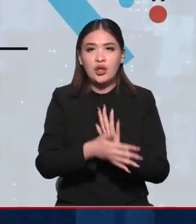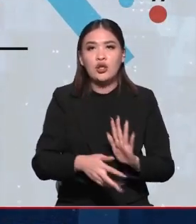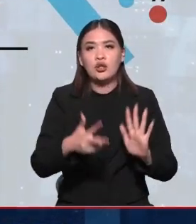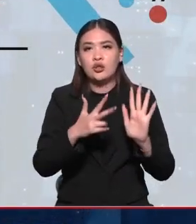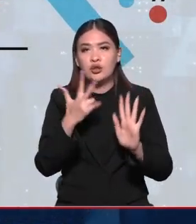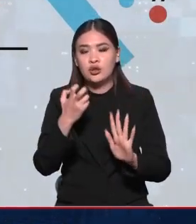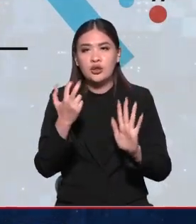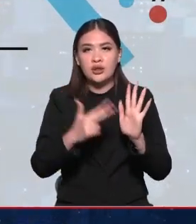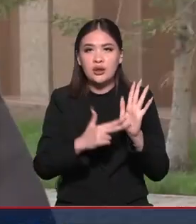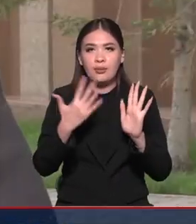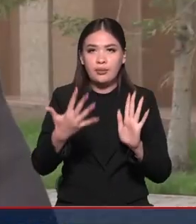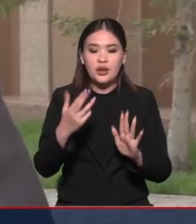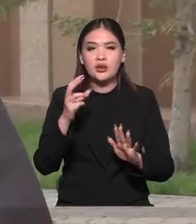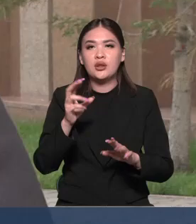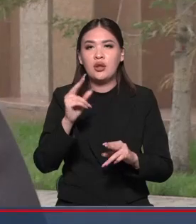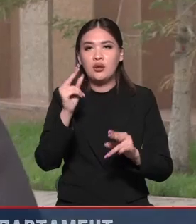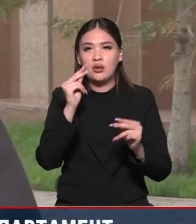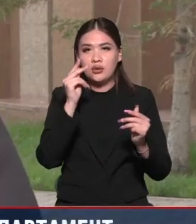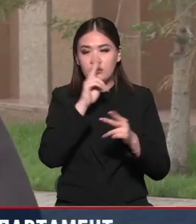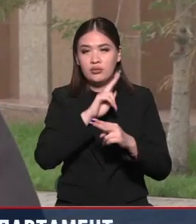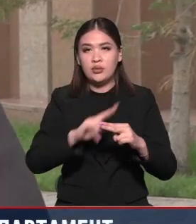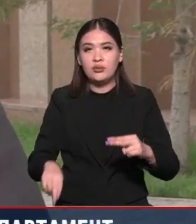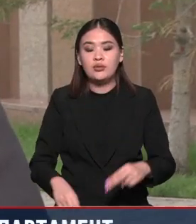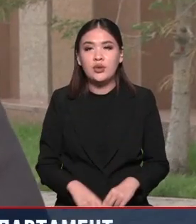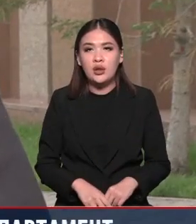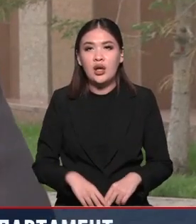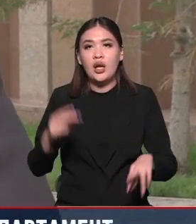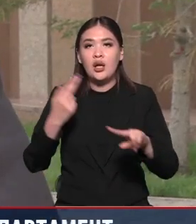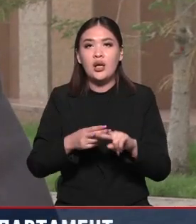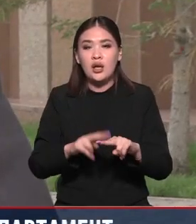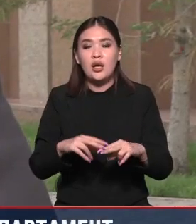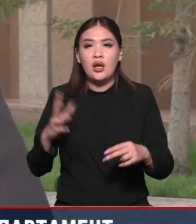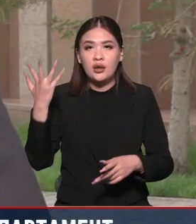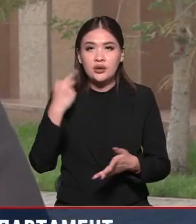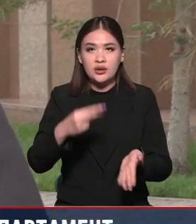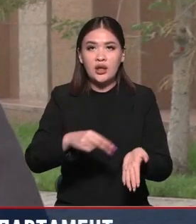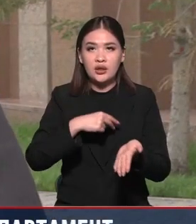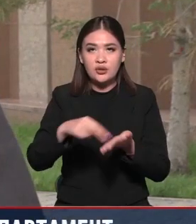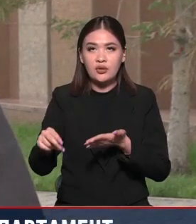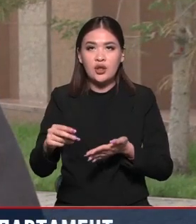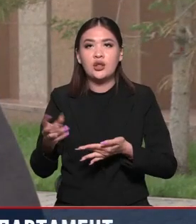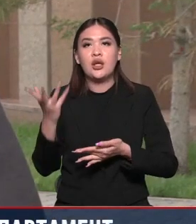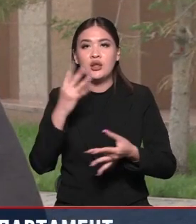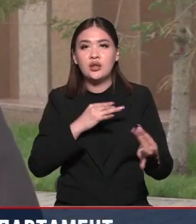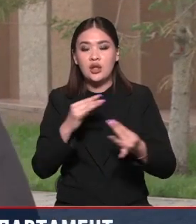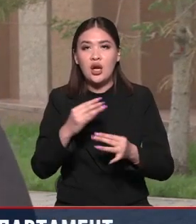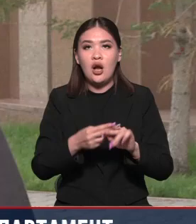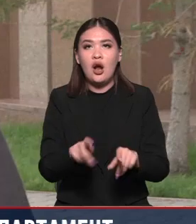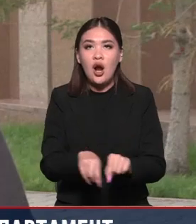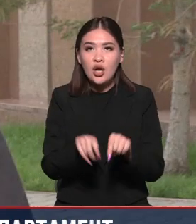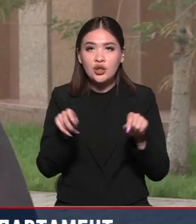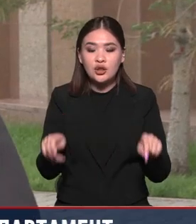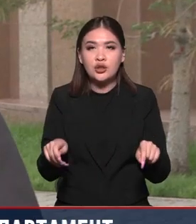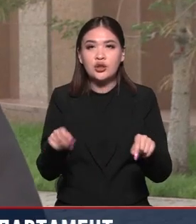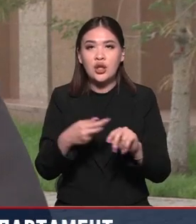385 миллион теңге шелге ұшқан. Имеются случаи, когда требуется... Сатып алу рәсімдерін жүргізу кезінде ашықты қағидатына